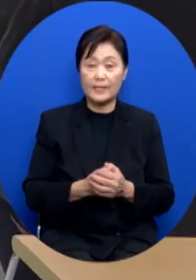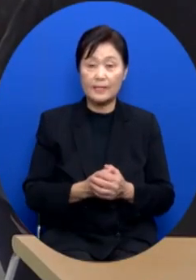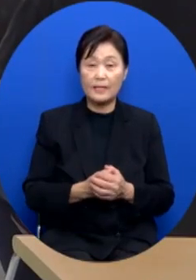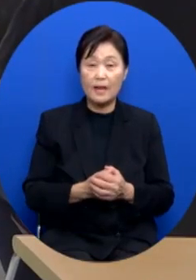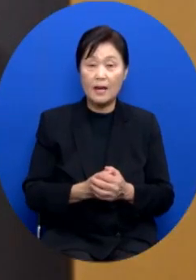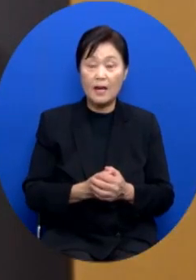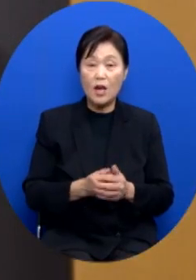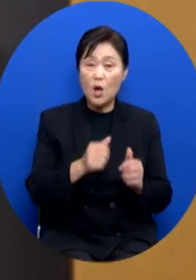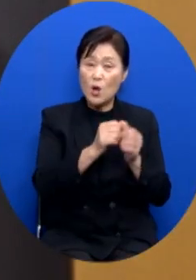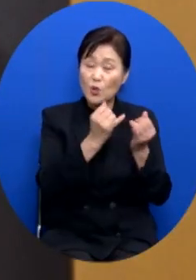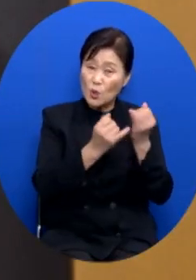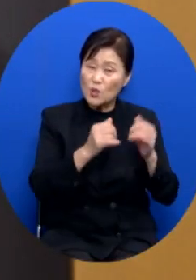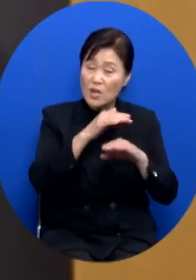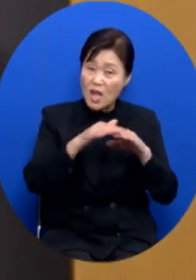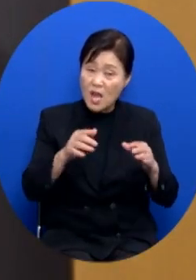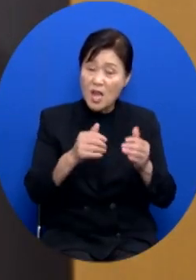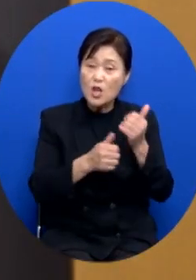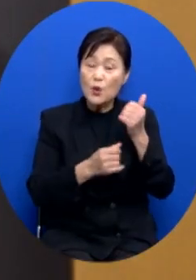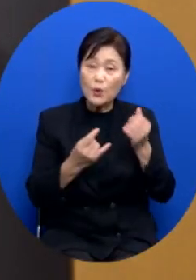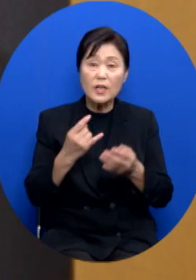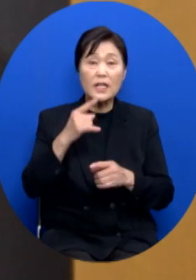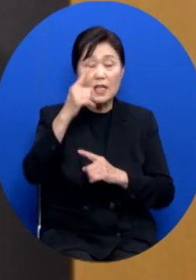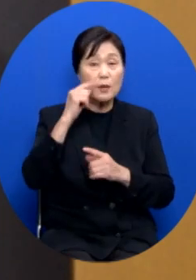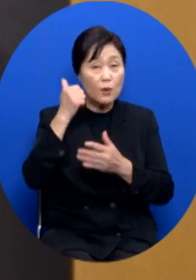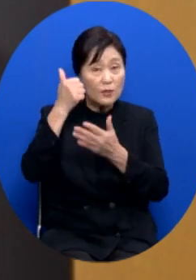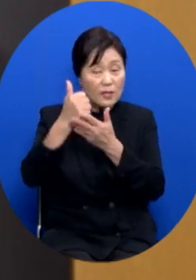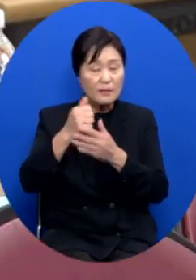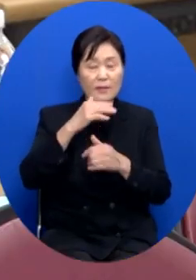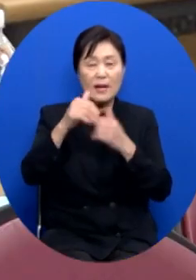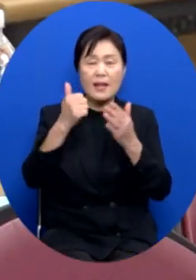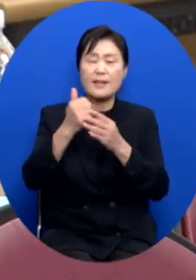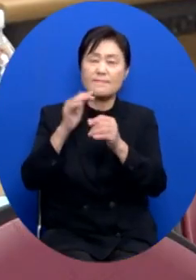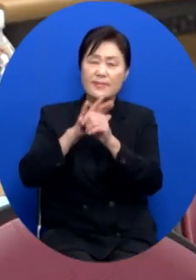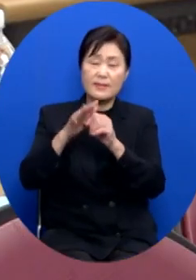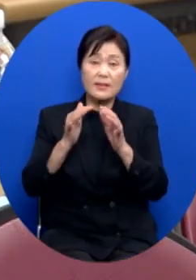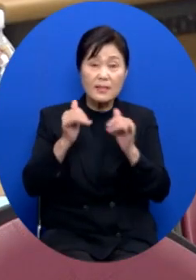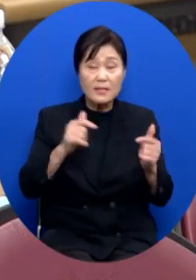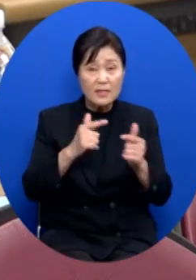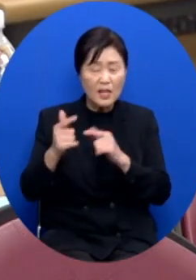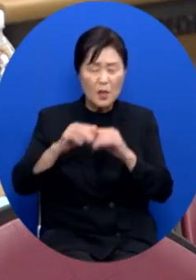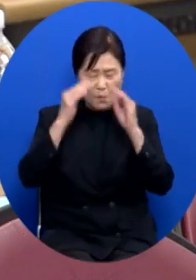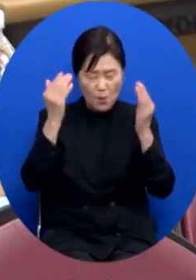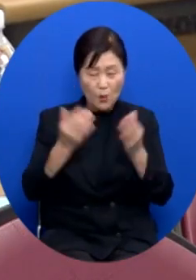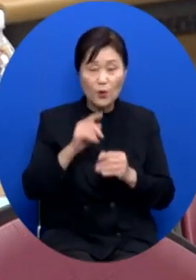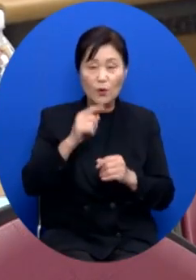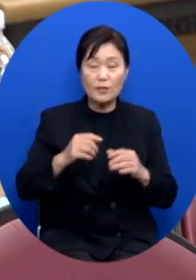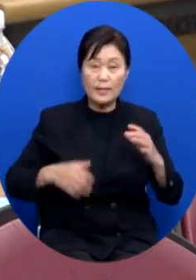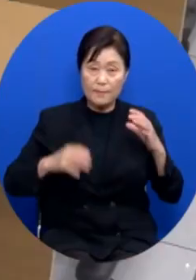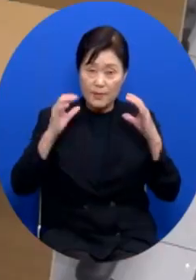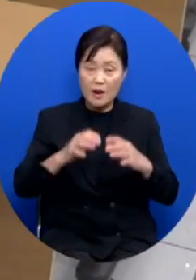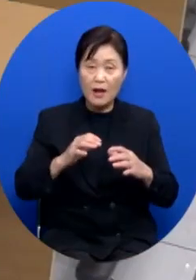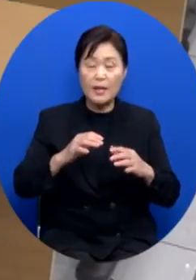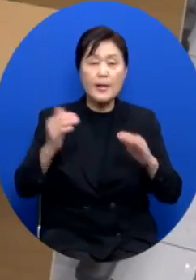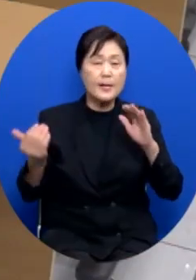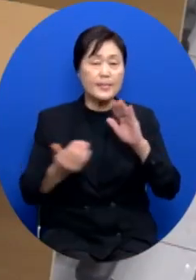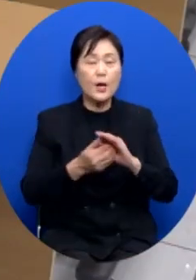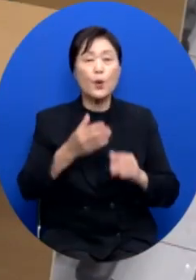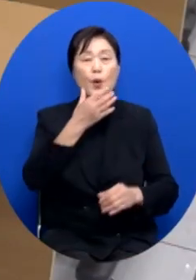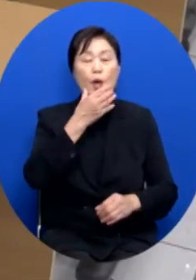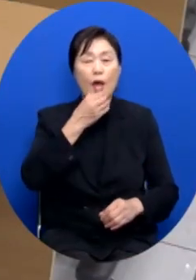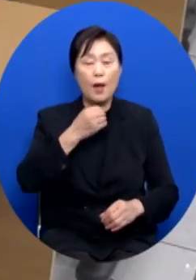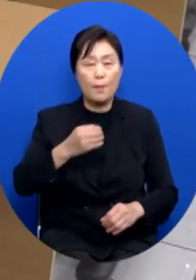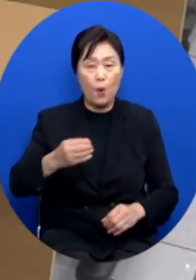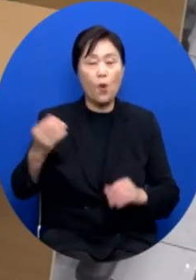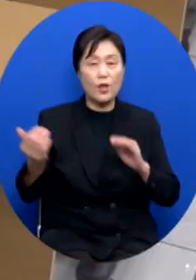남부위원회 동성애 대책위원장 이선규 목사는 하나님을 사랑하는 자들에게는 모든 것이 합력해 최고의 복을